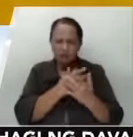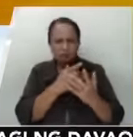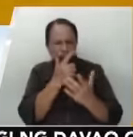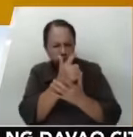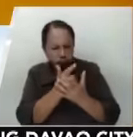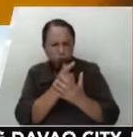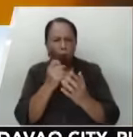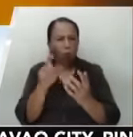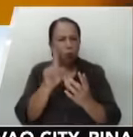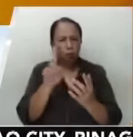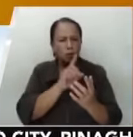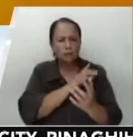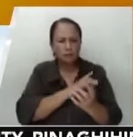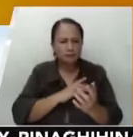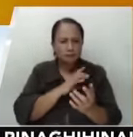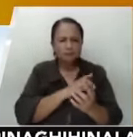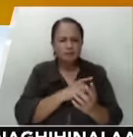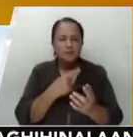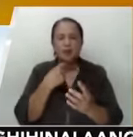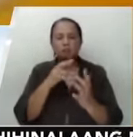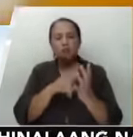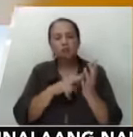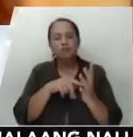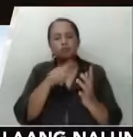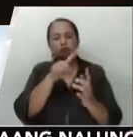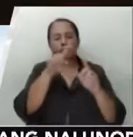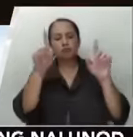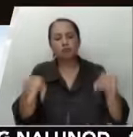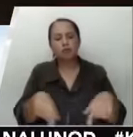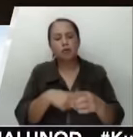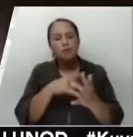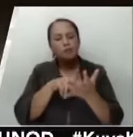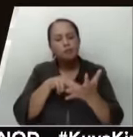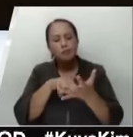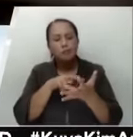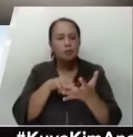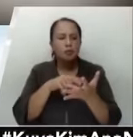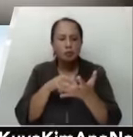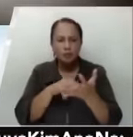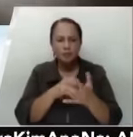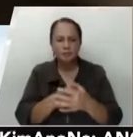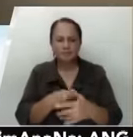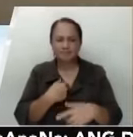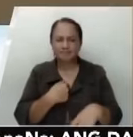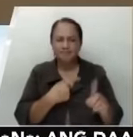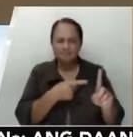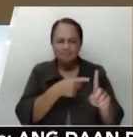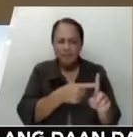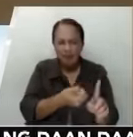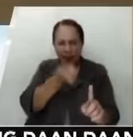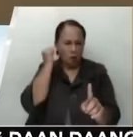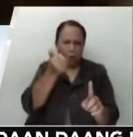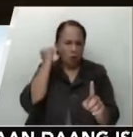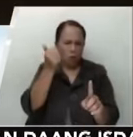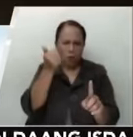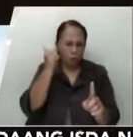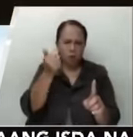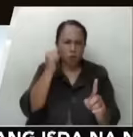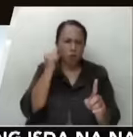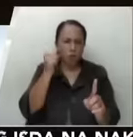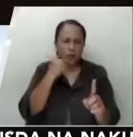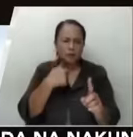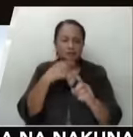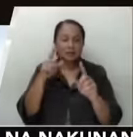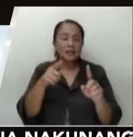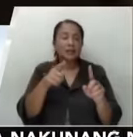independent counsel preferably of your own choice. I don't know what you're saying. Pumapalagpa ang inarestong Chinese national nang basahan ng kanyang karapatan at